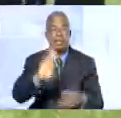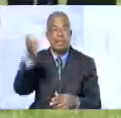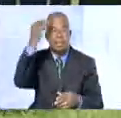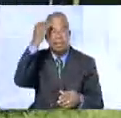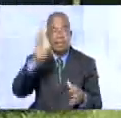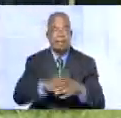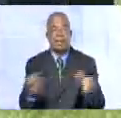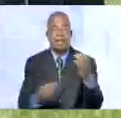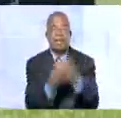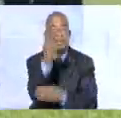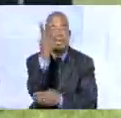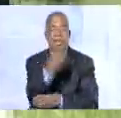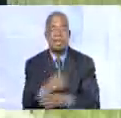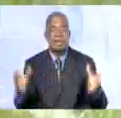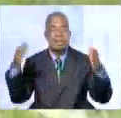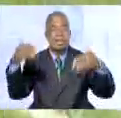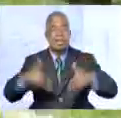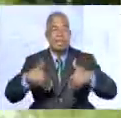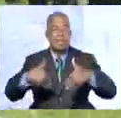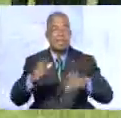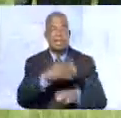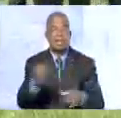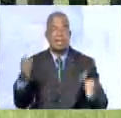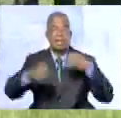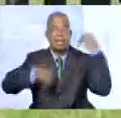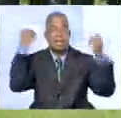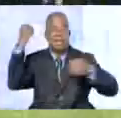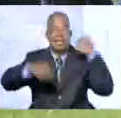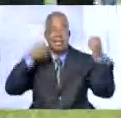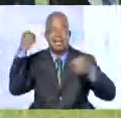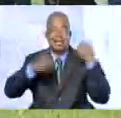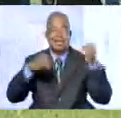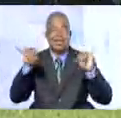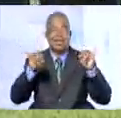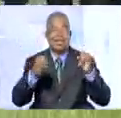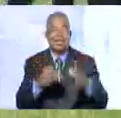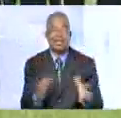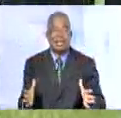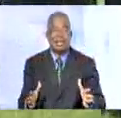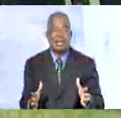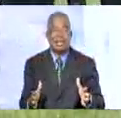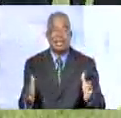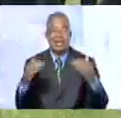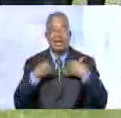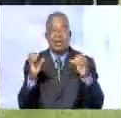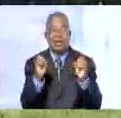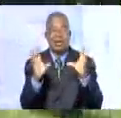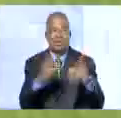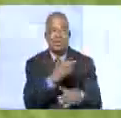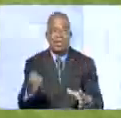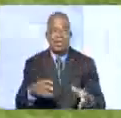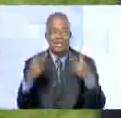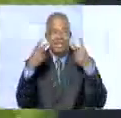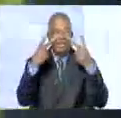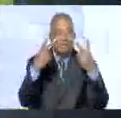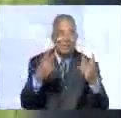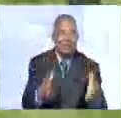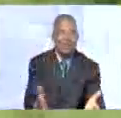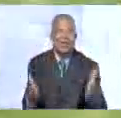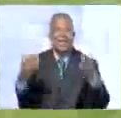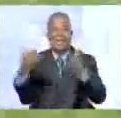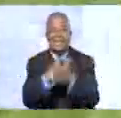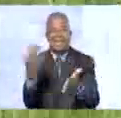ministre de la Promotion de la Jeunesse, des Sports et des Loisirs, Alain Logognon, ont eu l'occasion de tester la qualité de la